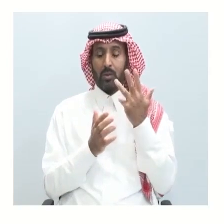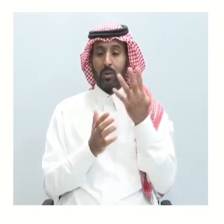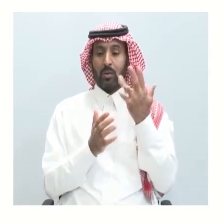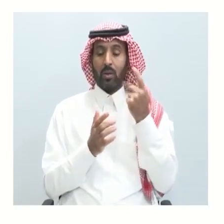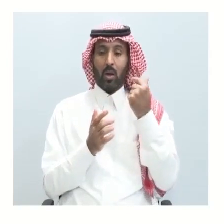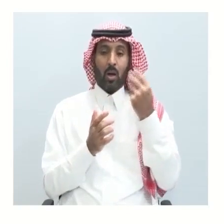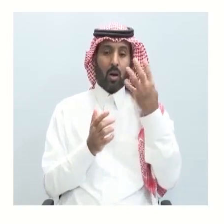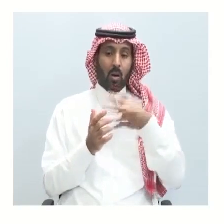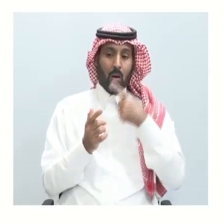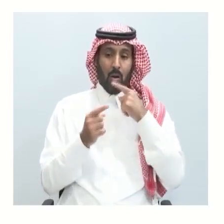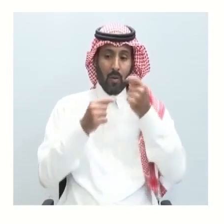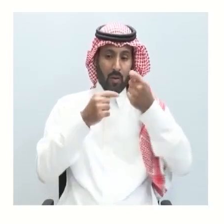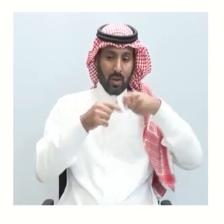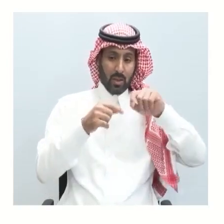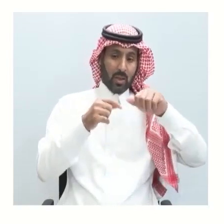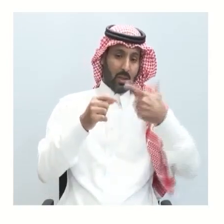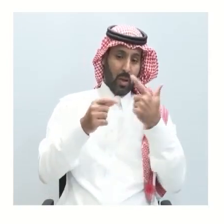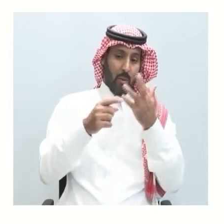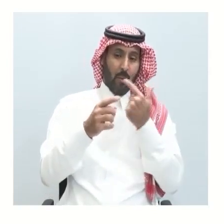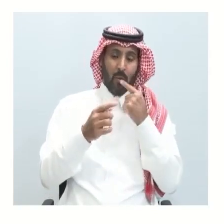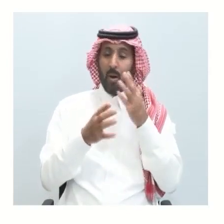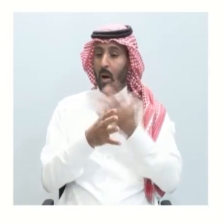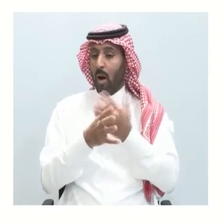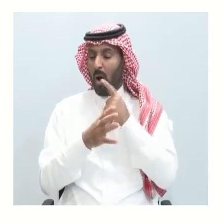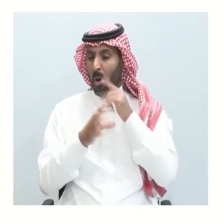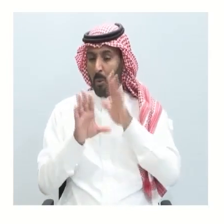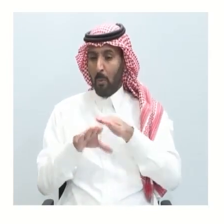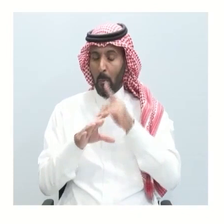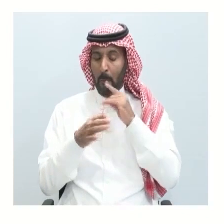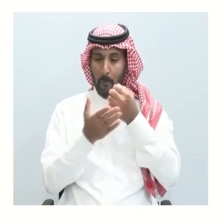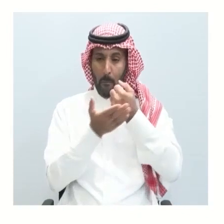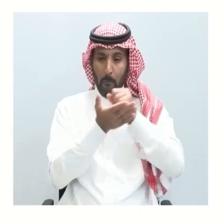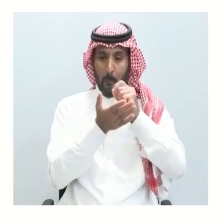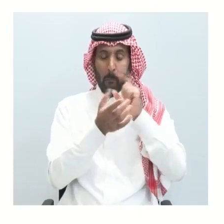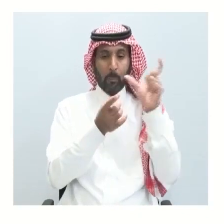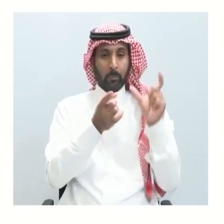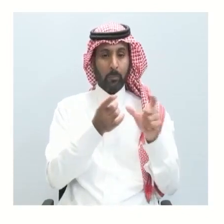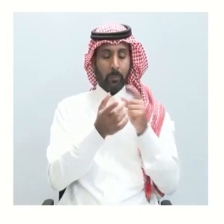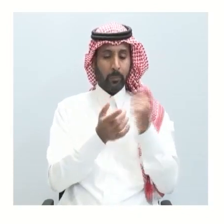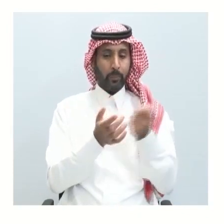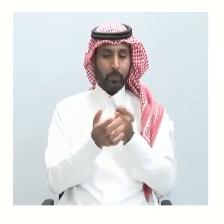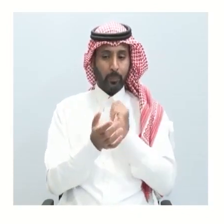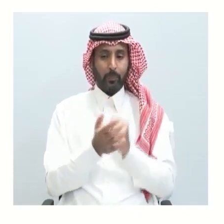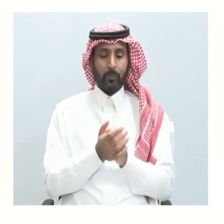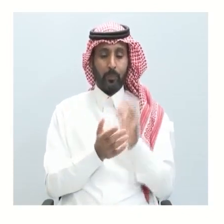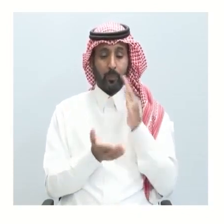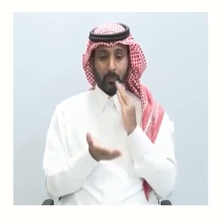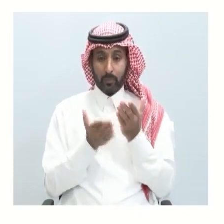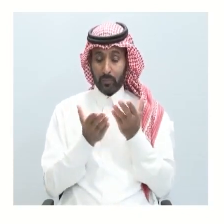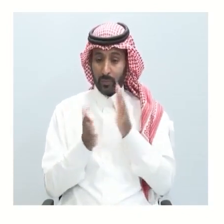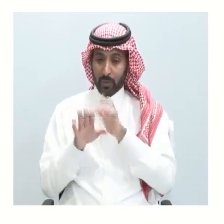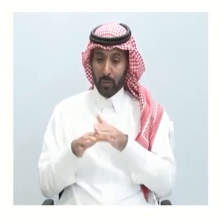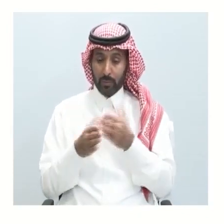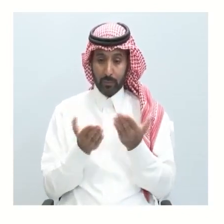49.7 ليست لها وحدة لأنه ثابت، فمن المعتاد حذف الوحدات عند كتابة تعابير ثابت الاتزان.